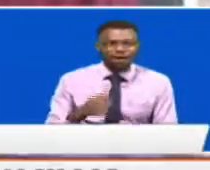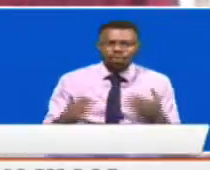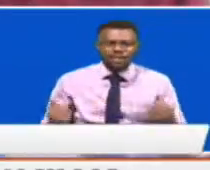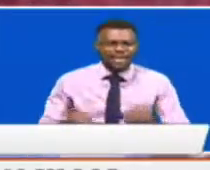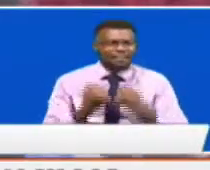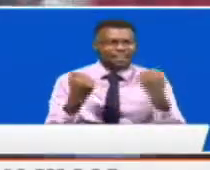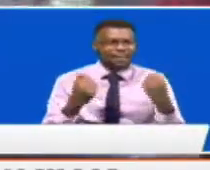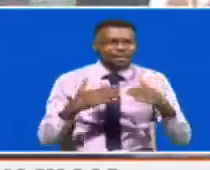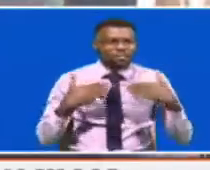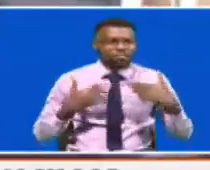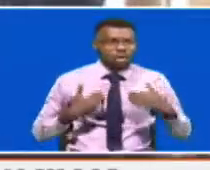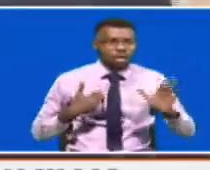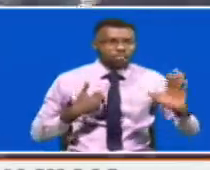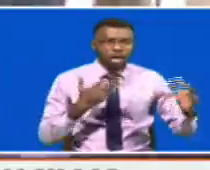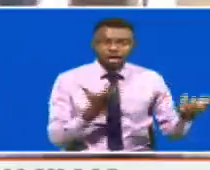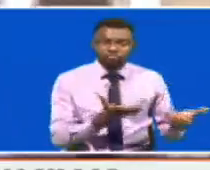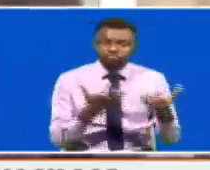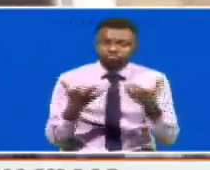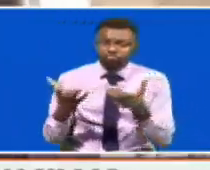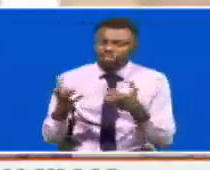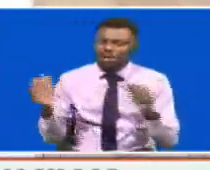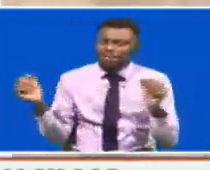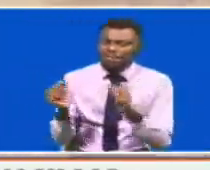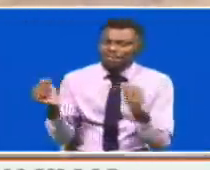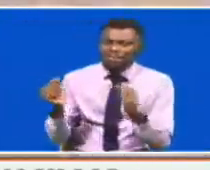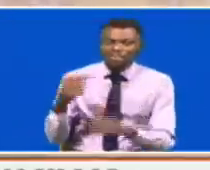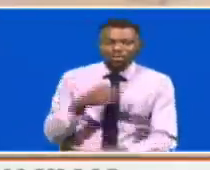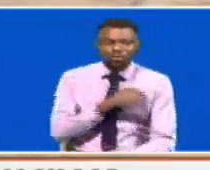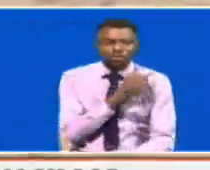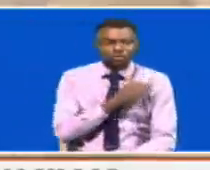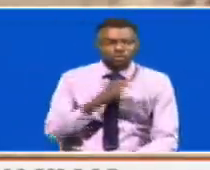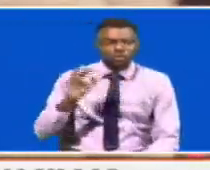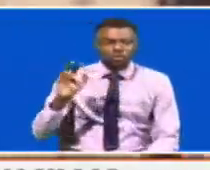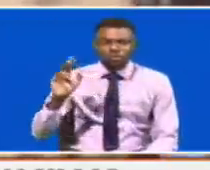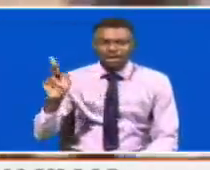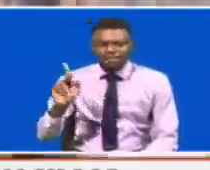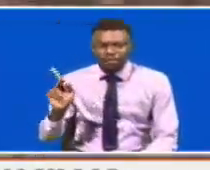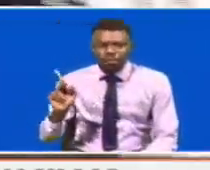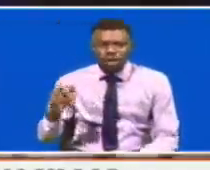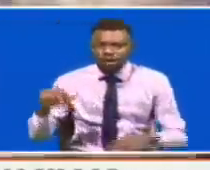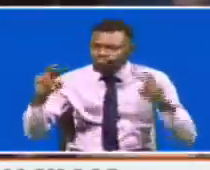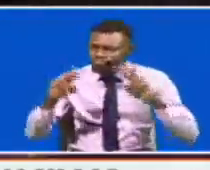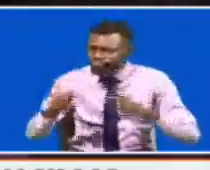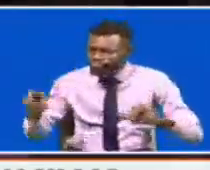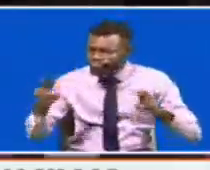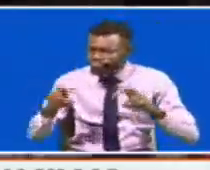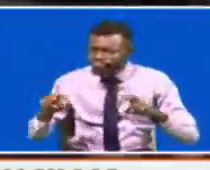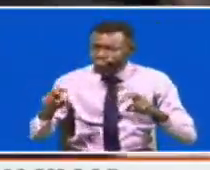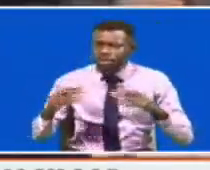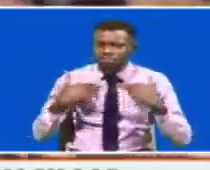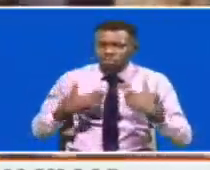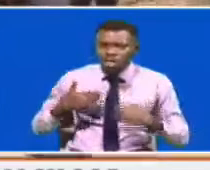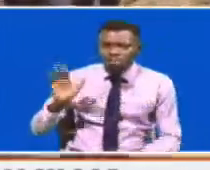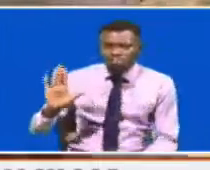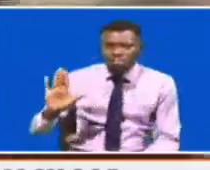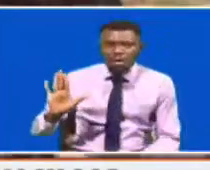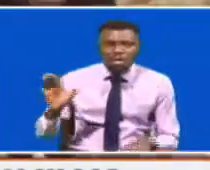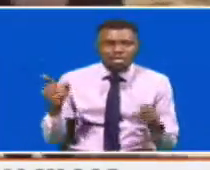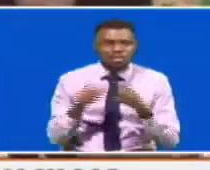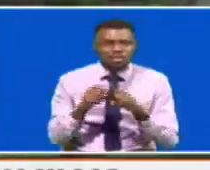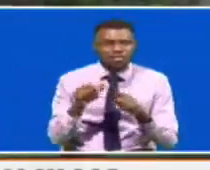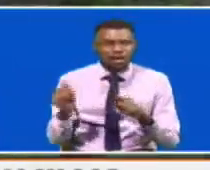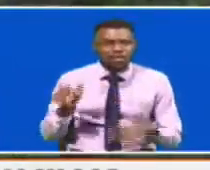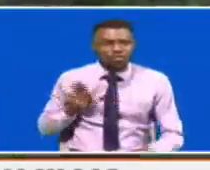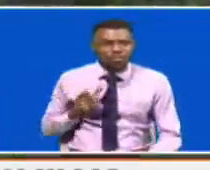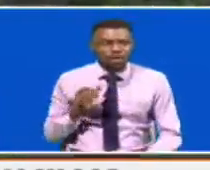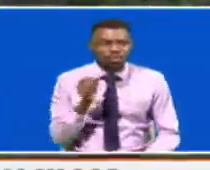iliendelea. Mwili wa mwenda zake umepelekwa katika makafani ya hospitali ya Kapenguria utakapofanyiwa upasuaji wa maiti. Kwingineko, ajuza